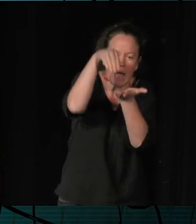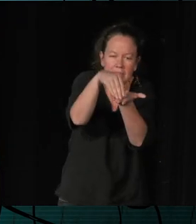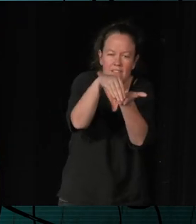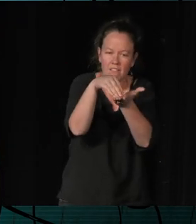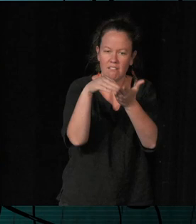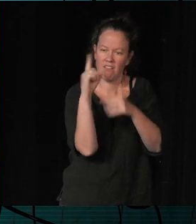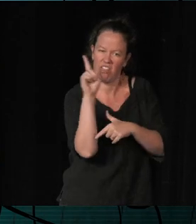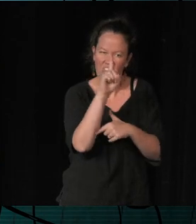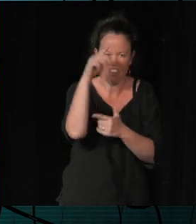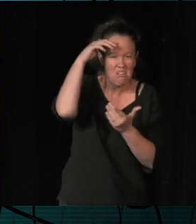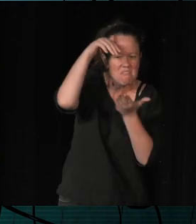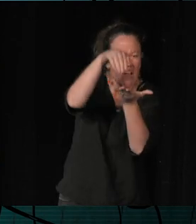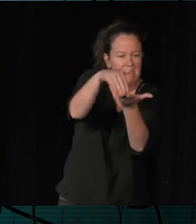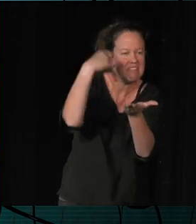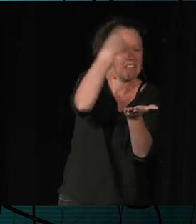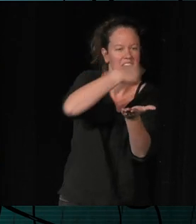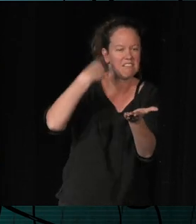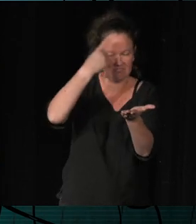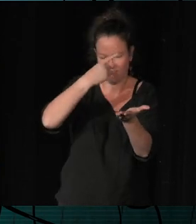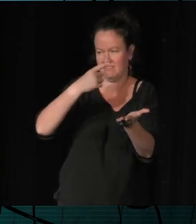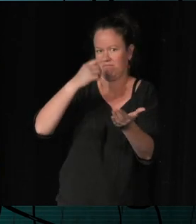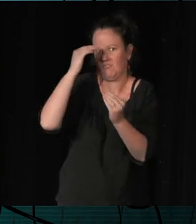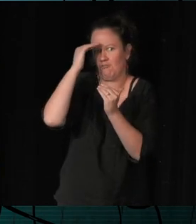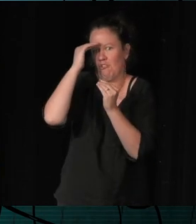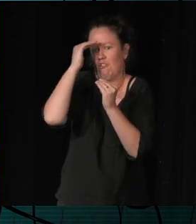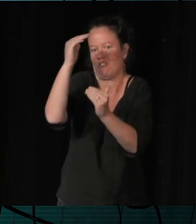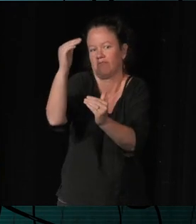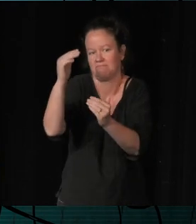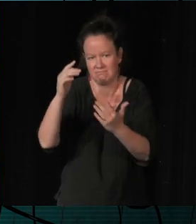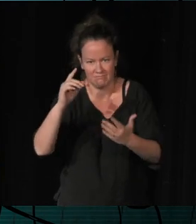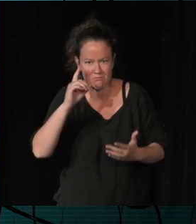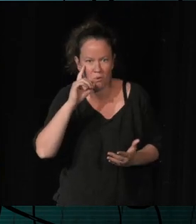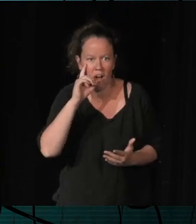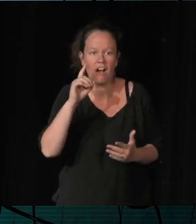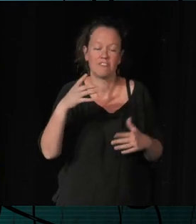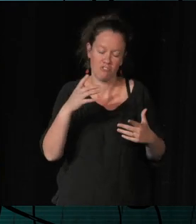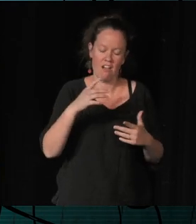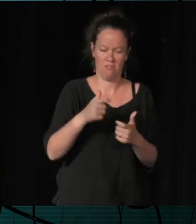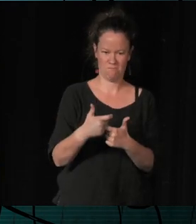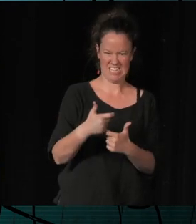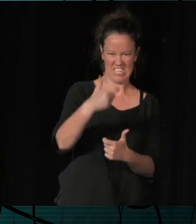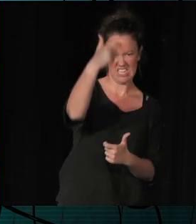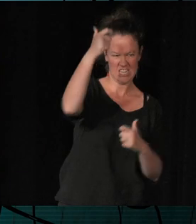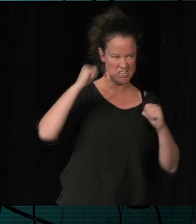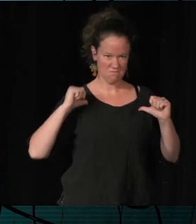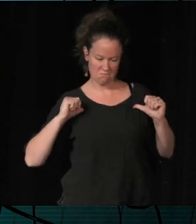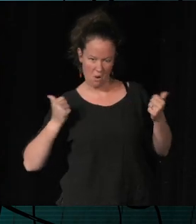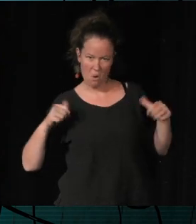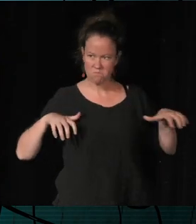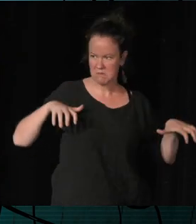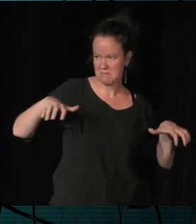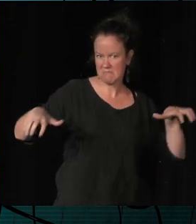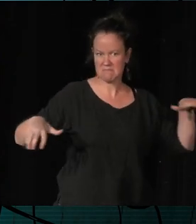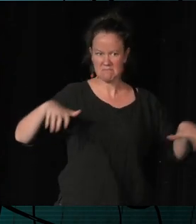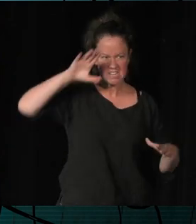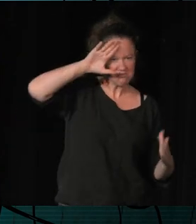que c'est pas juste un monstre, c'est pas juste un être extrêmement musculeux avec une tête de pyramide. C'est, je me permets, il y a